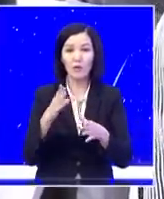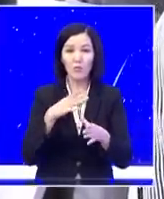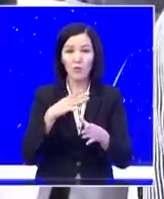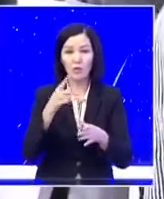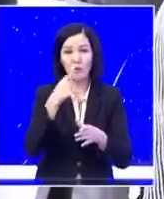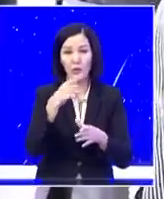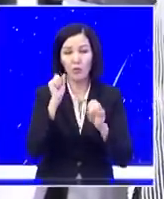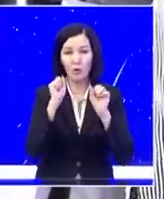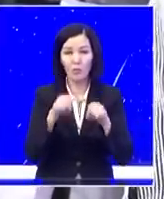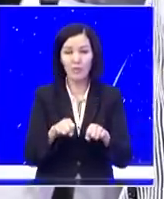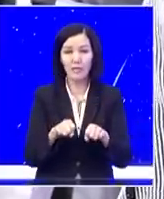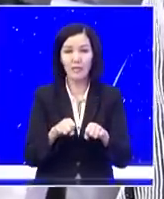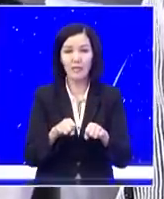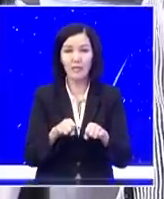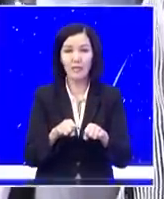айталам.